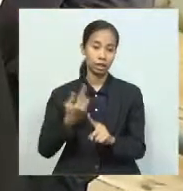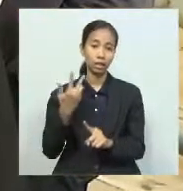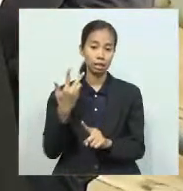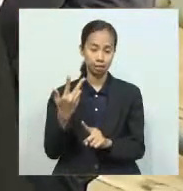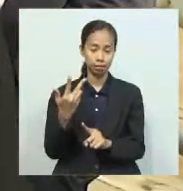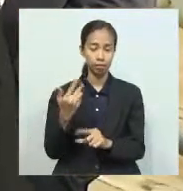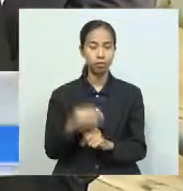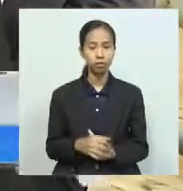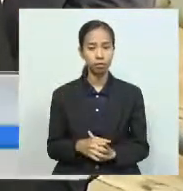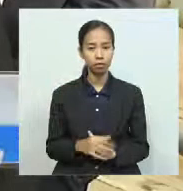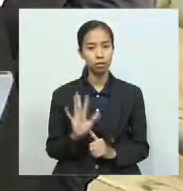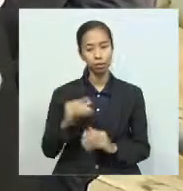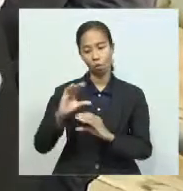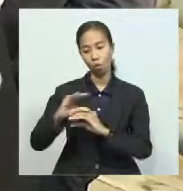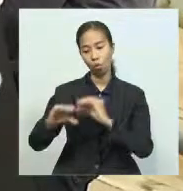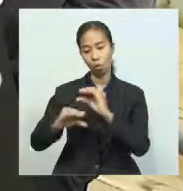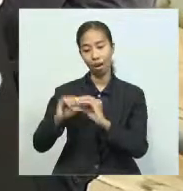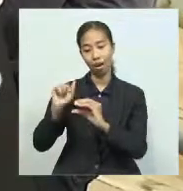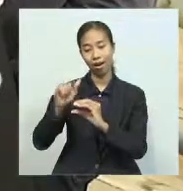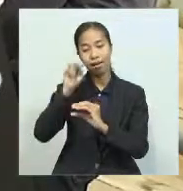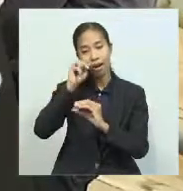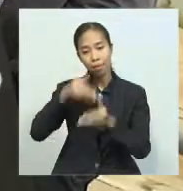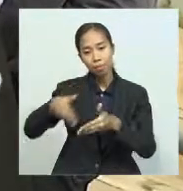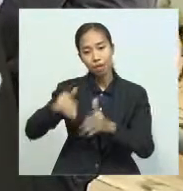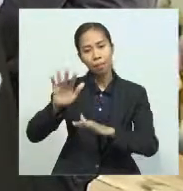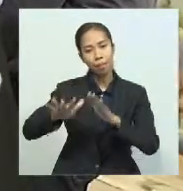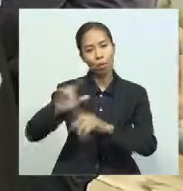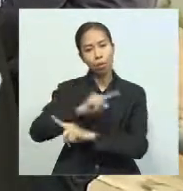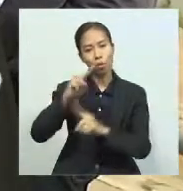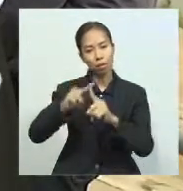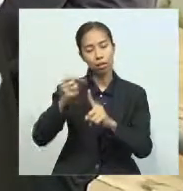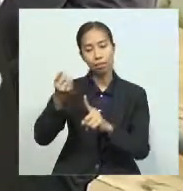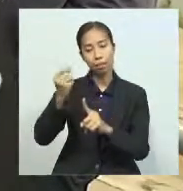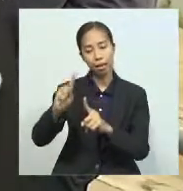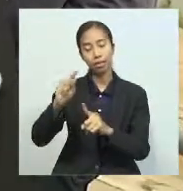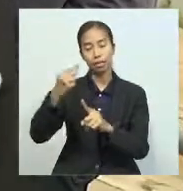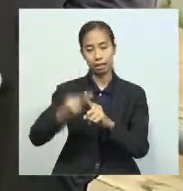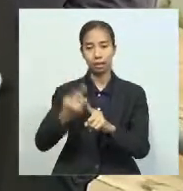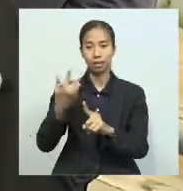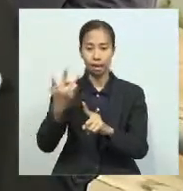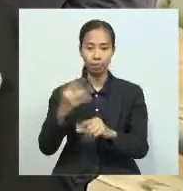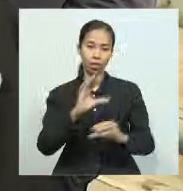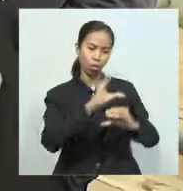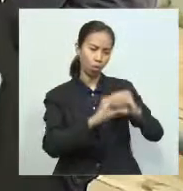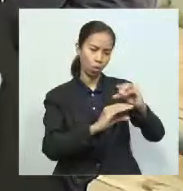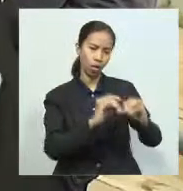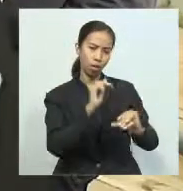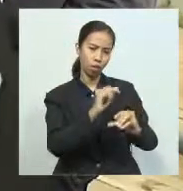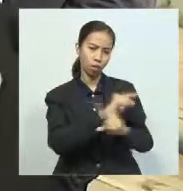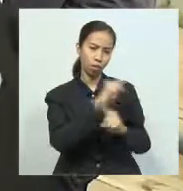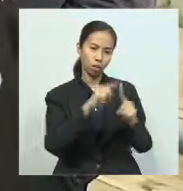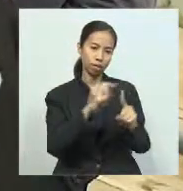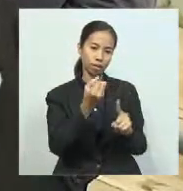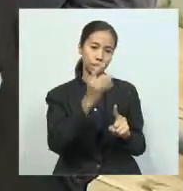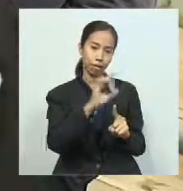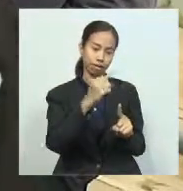างของโครงการส่งน้ำลูกสันท่าบัวกำหนดไว้วันที่11มีนาของโครงการดงเศรษฐีกำหนดไว้ประมาณวันที่18มีน